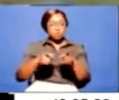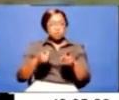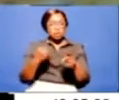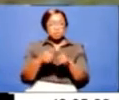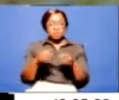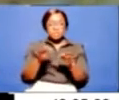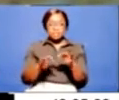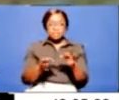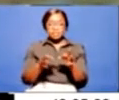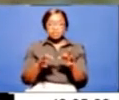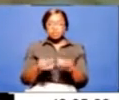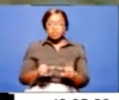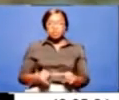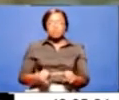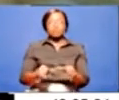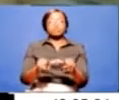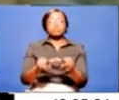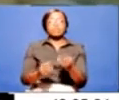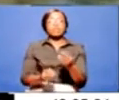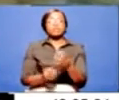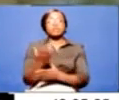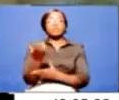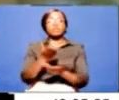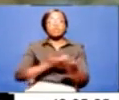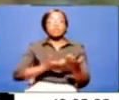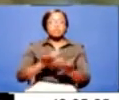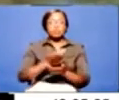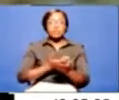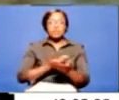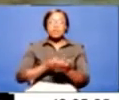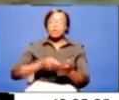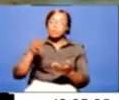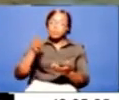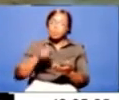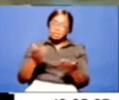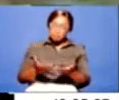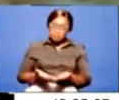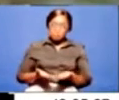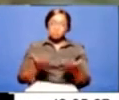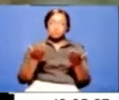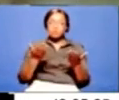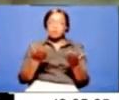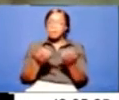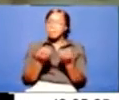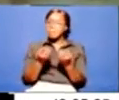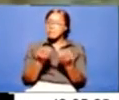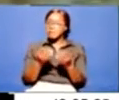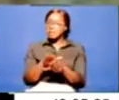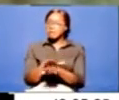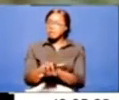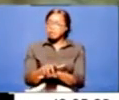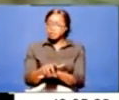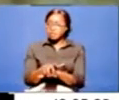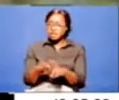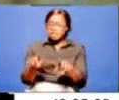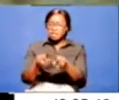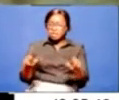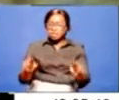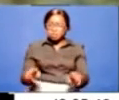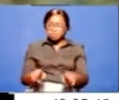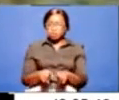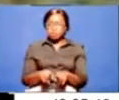kuendeleza uchumi kupitia kwa ufugaji wa samaki, we are going to intensive. Intensive ni kwamba unaweka samaki wengi zaidi katika birika ama